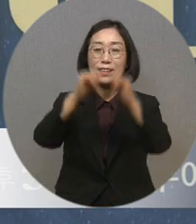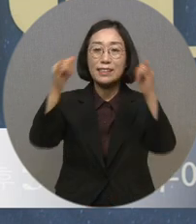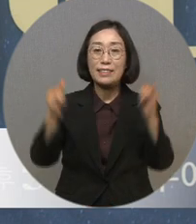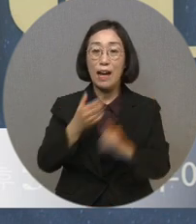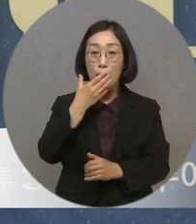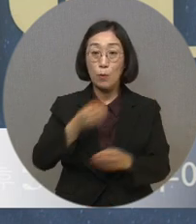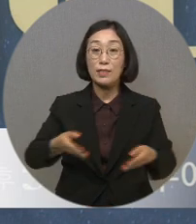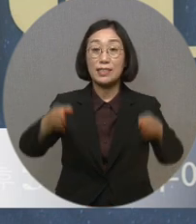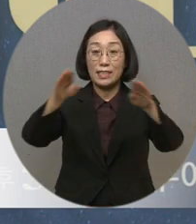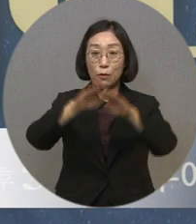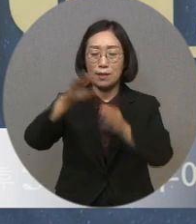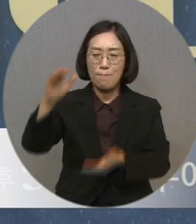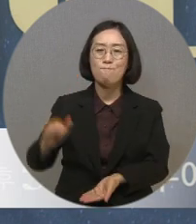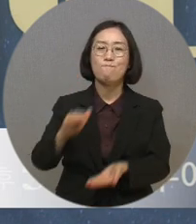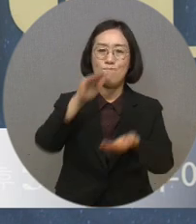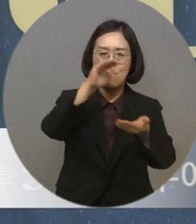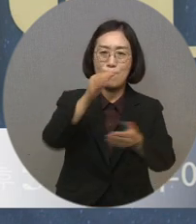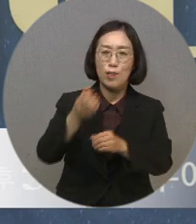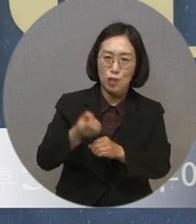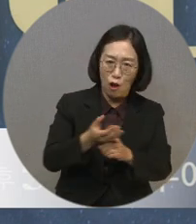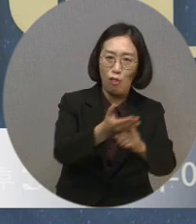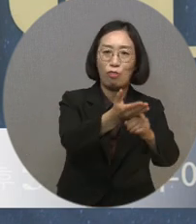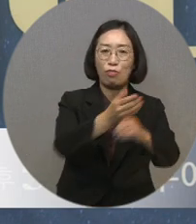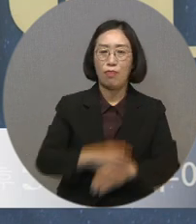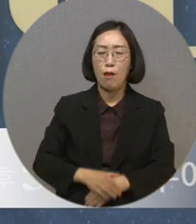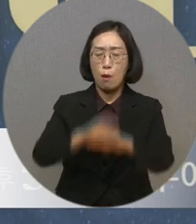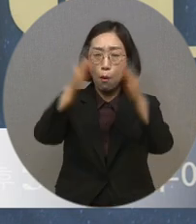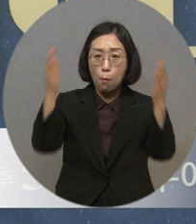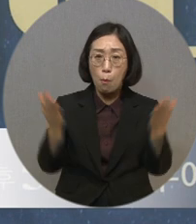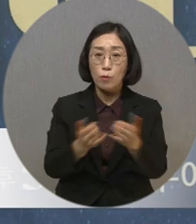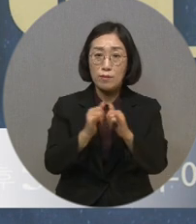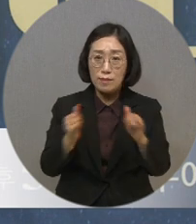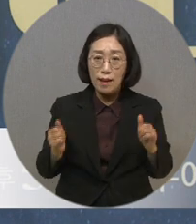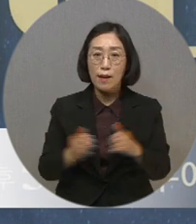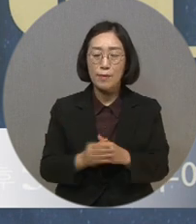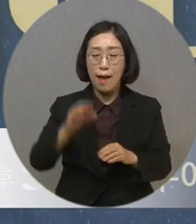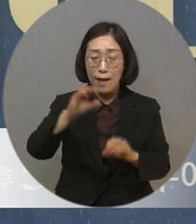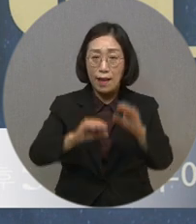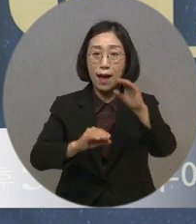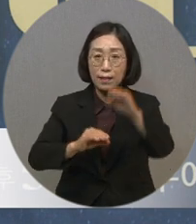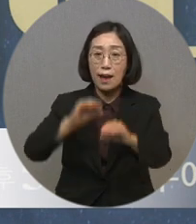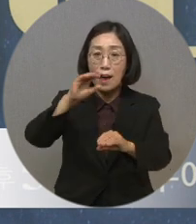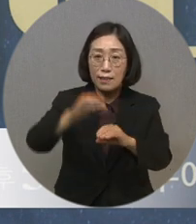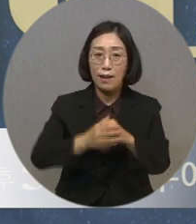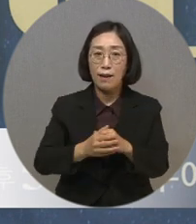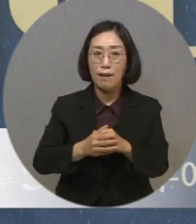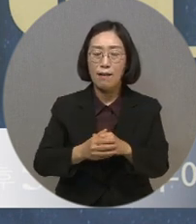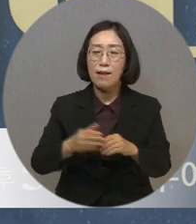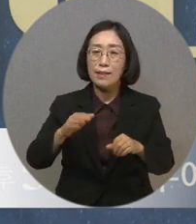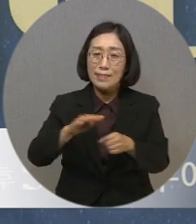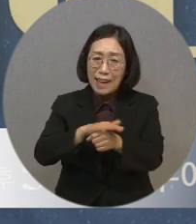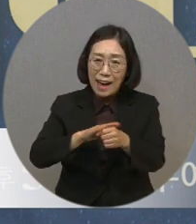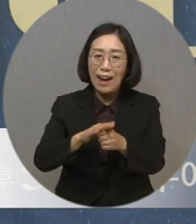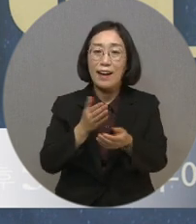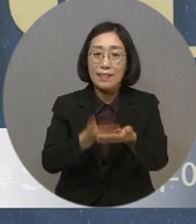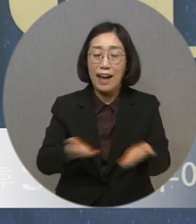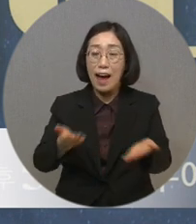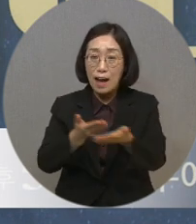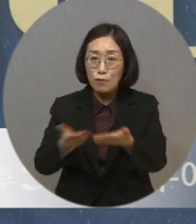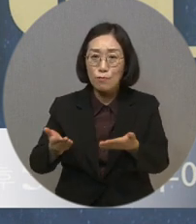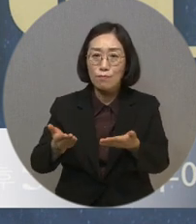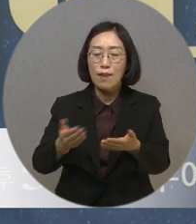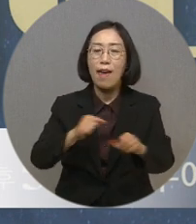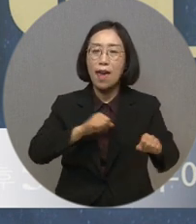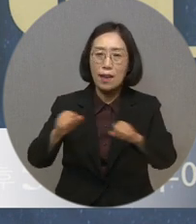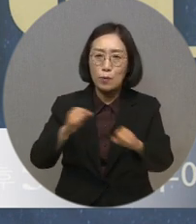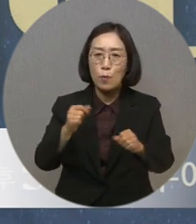사회복지기관에 저희들이 전달하고 있습니다. 모든 사람들이 십시일반에서 작은 살아올 나눔을 실천하는